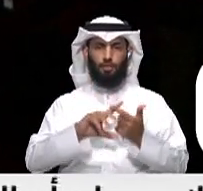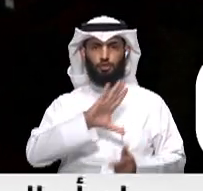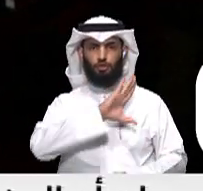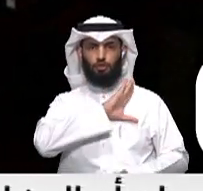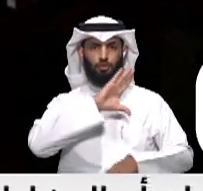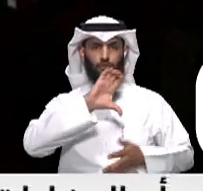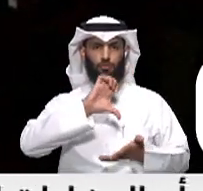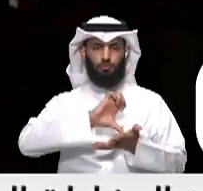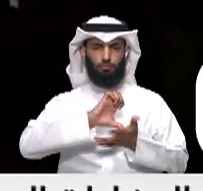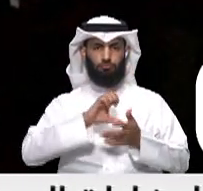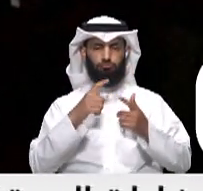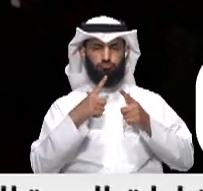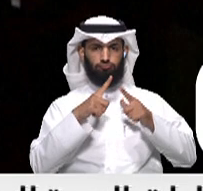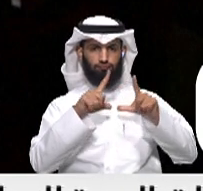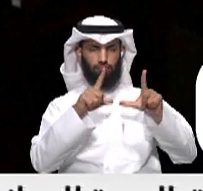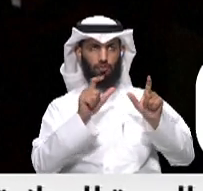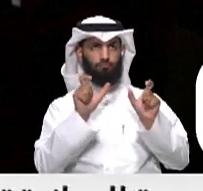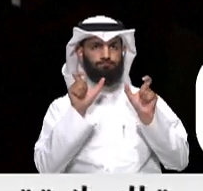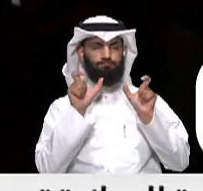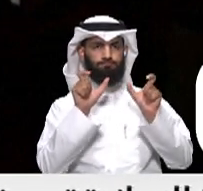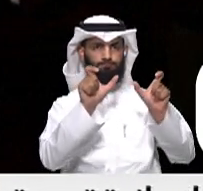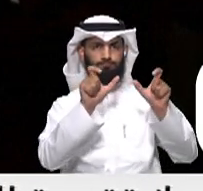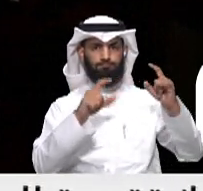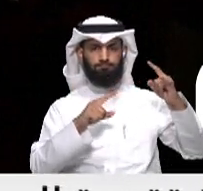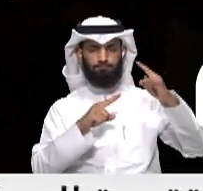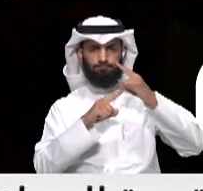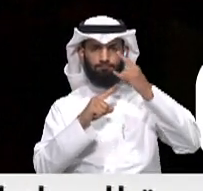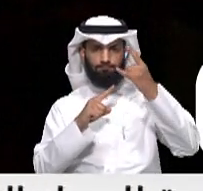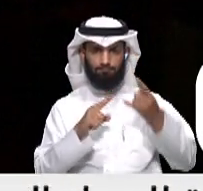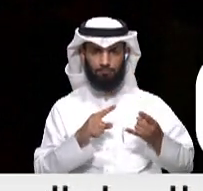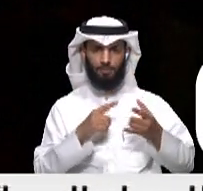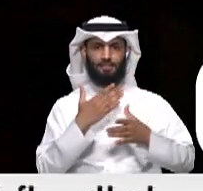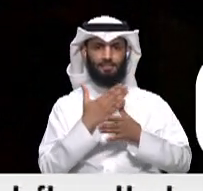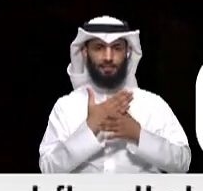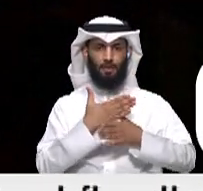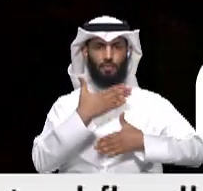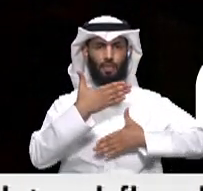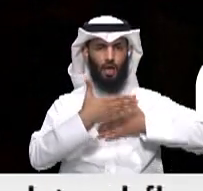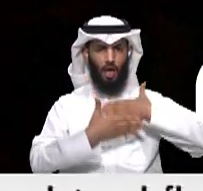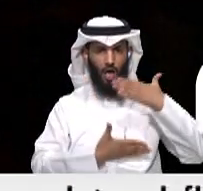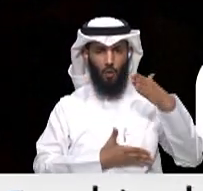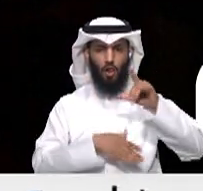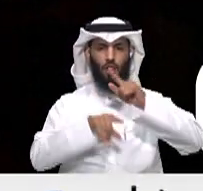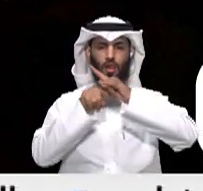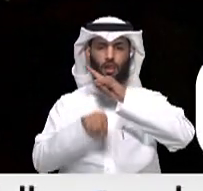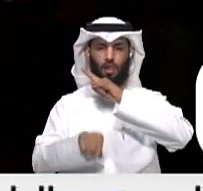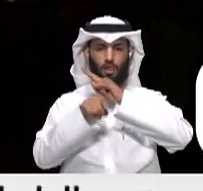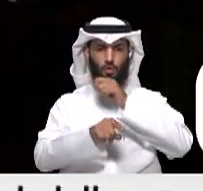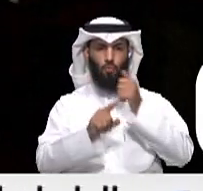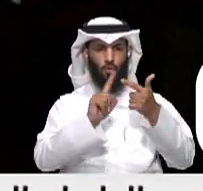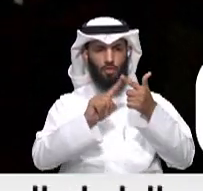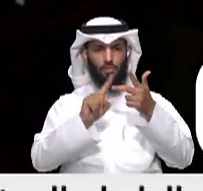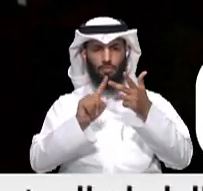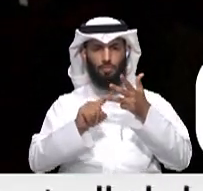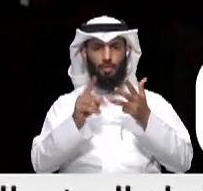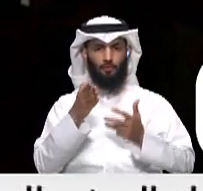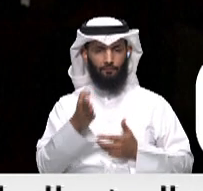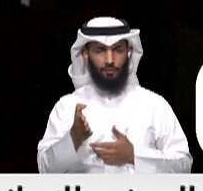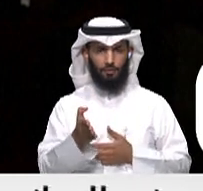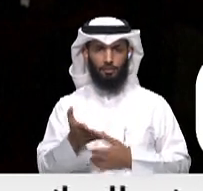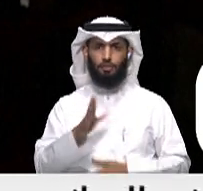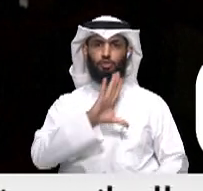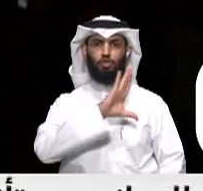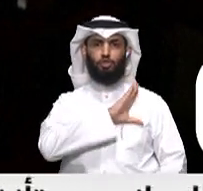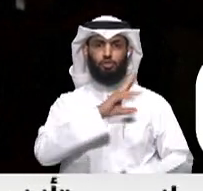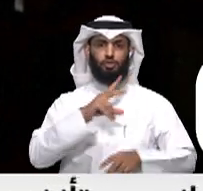الجوي تصدى لمحاولات الاحتلال الإسرائيلي لضرب مواقع عدة في أنحاء البلاد، مشيرا إلى مقتل 2 من